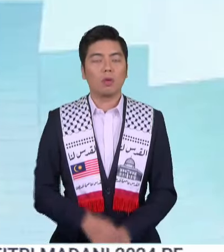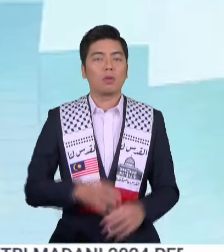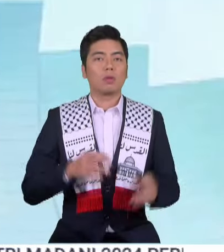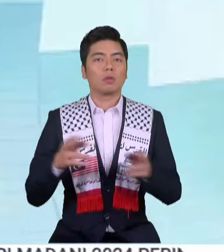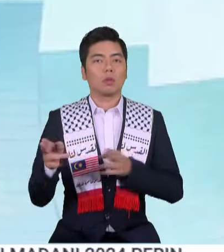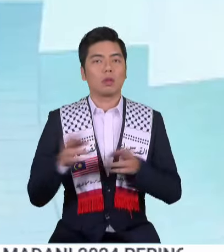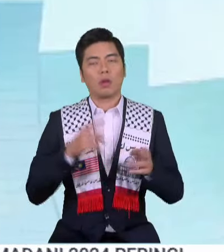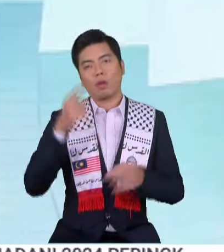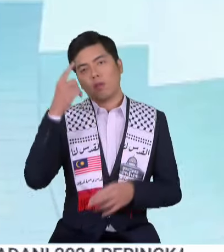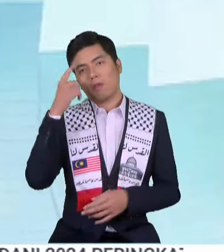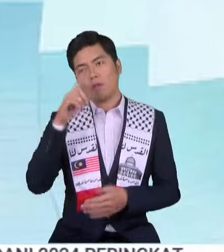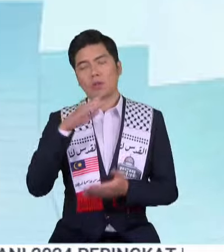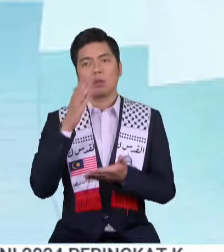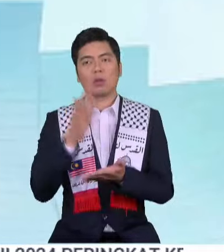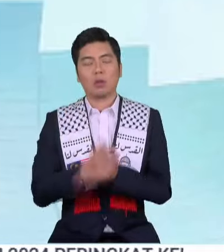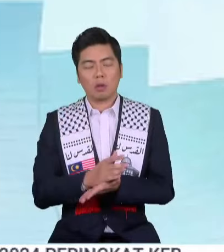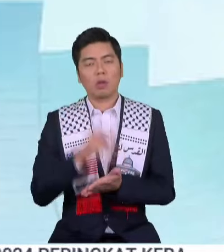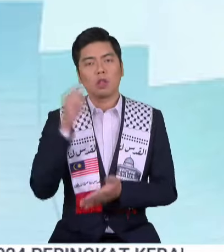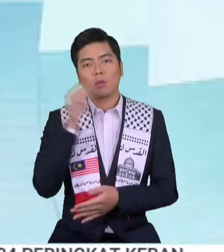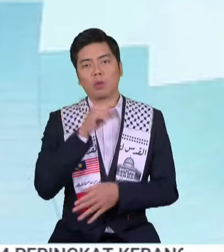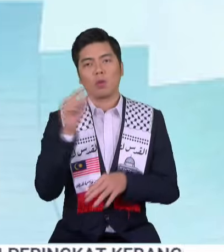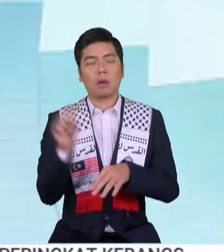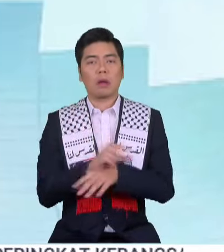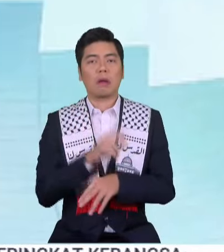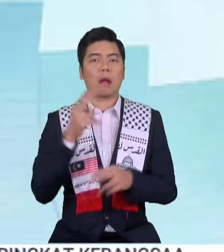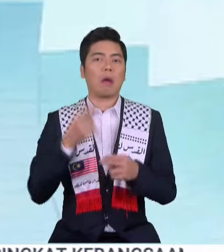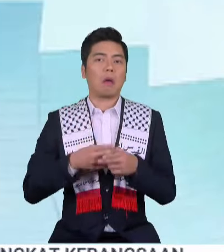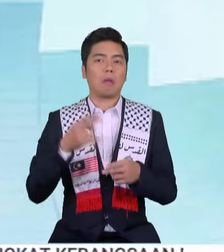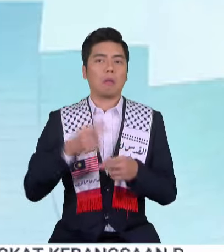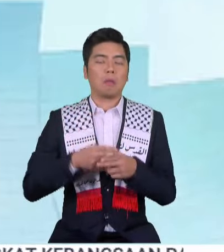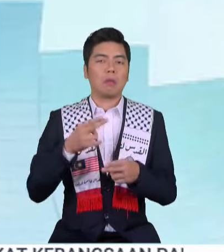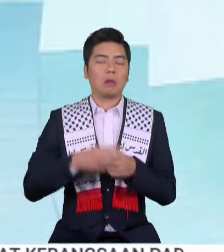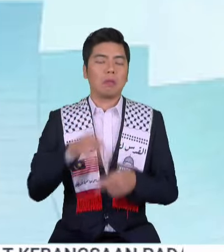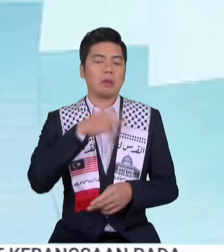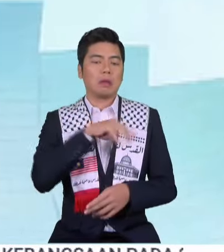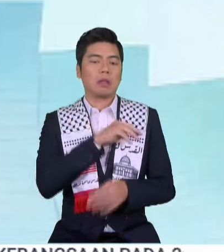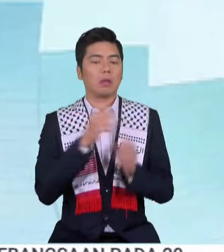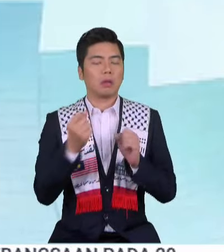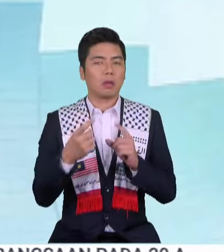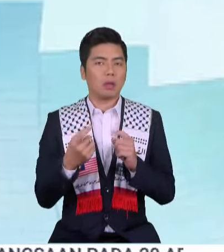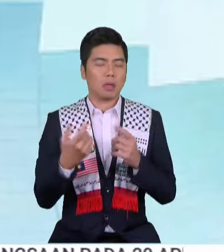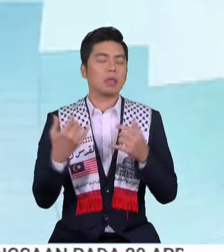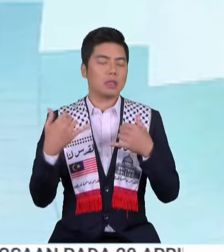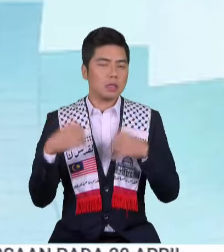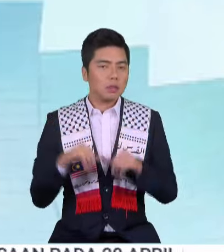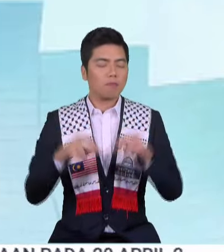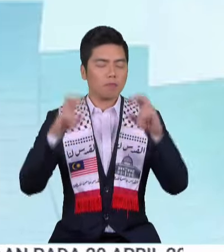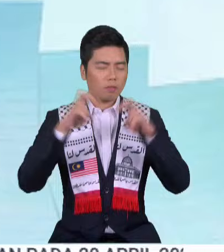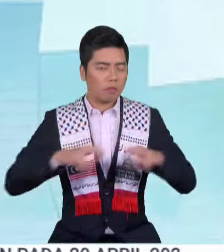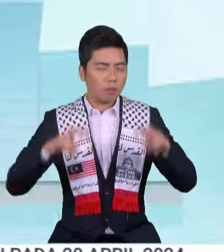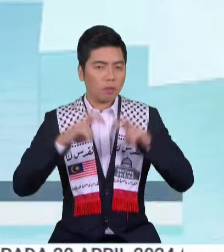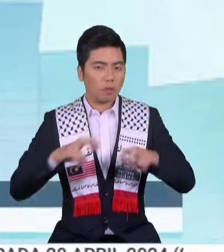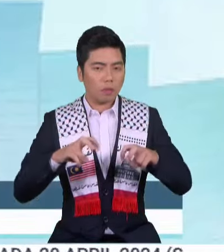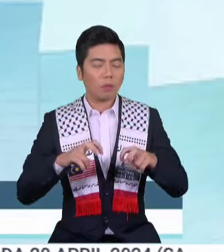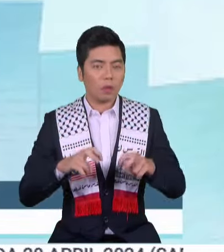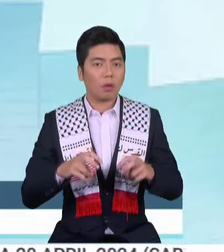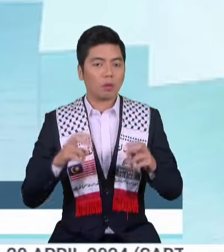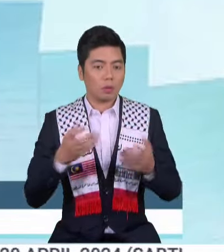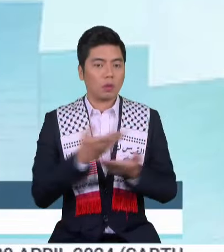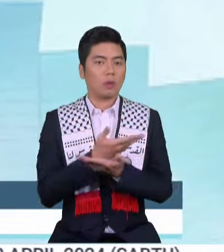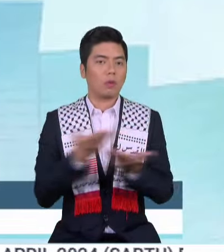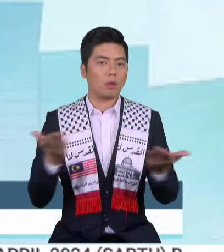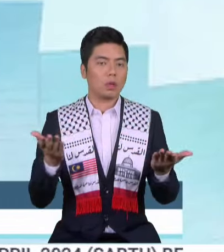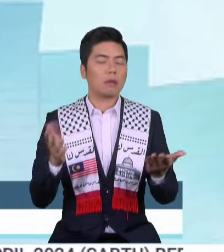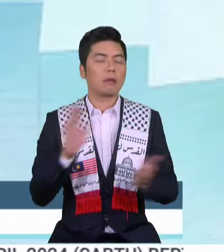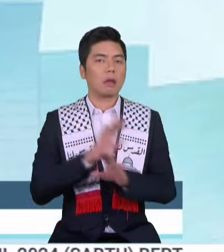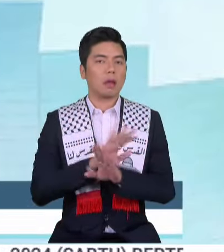Usaha mengekang sindiket penipuan yang menyalahgunakan nama Kementerian Komunikasi sedang giat dilaksana. Orang ramai diingatkan berwaspada untuk